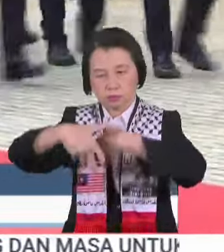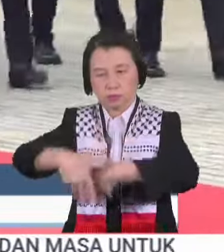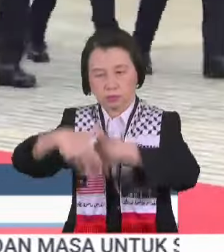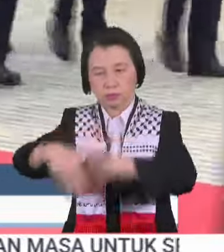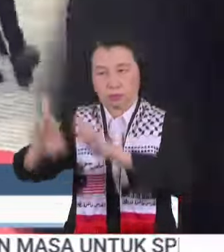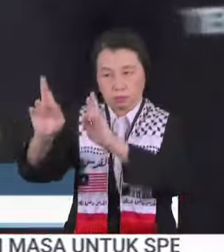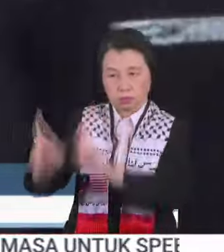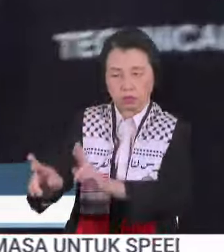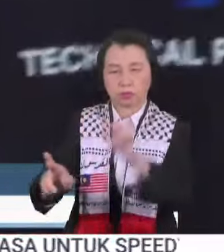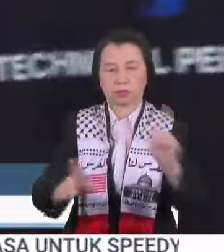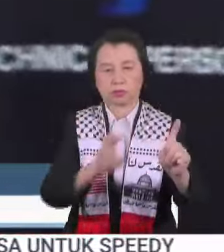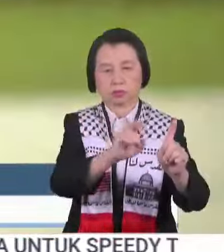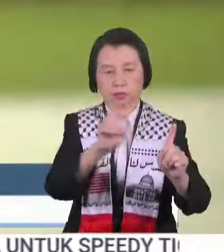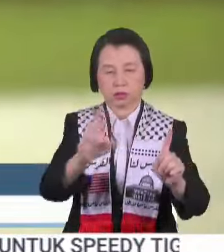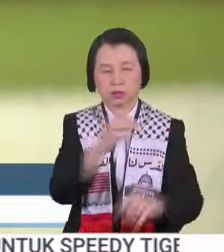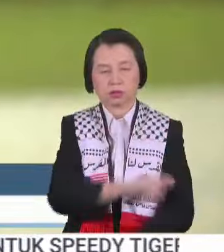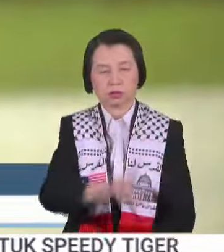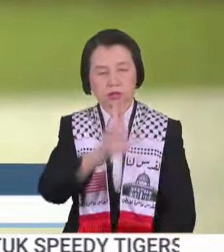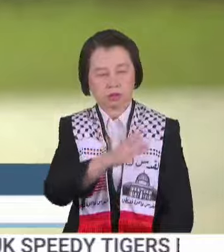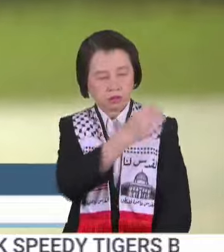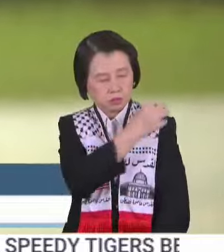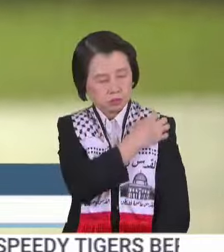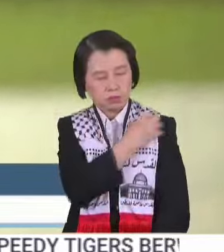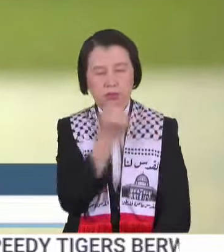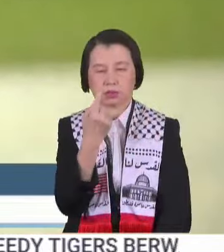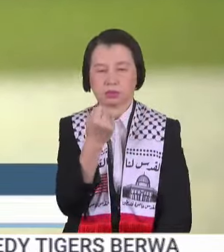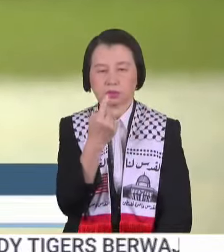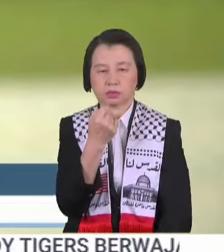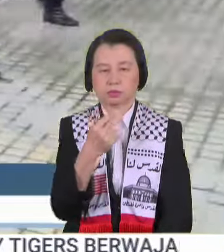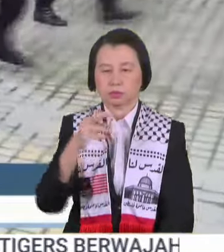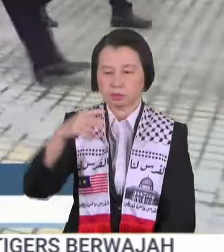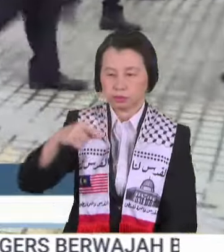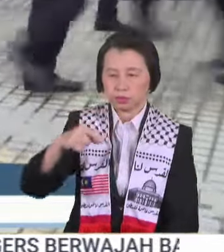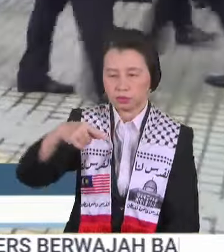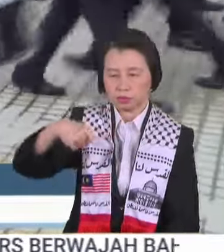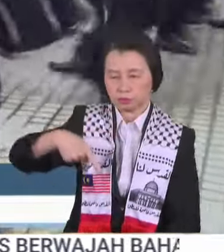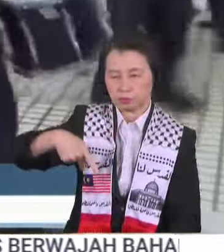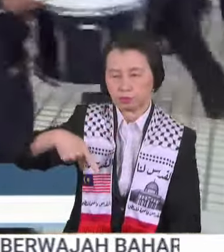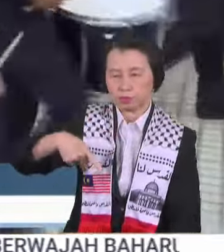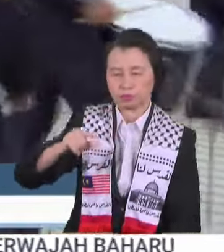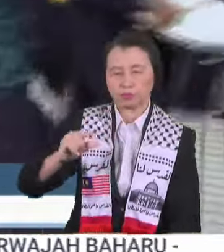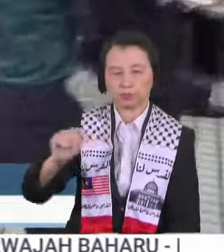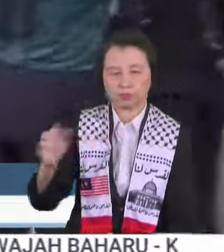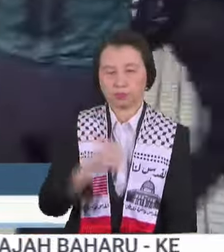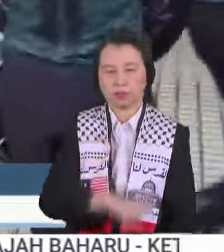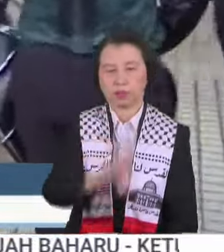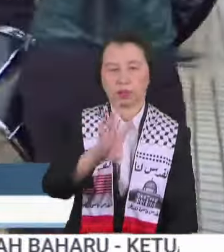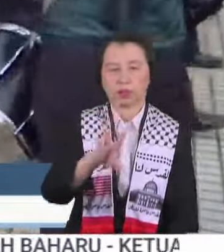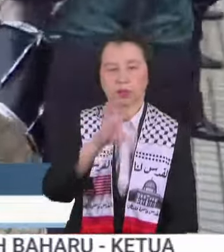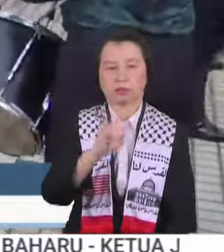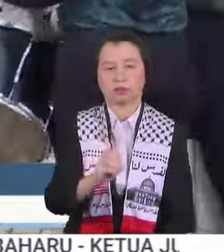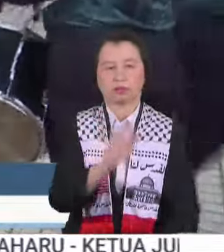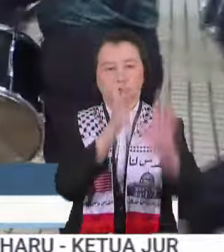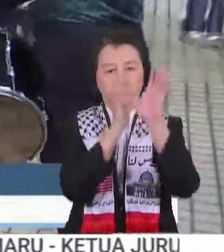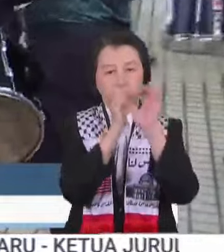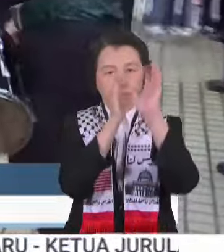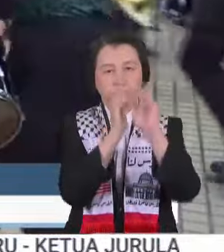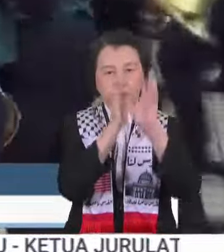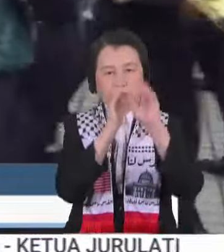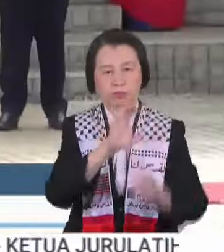102 anggota dan 3 pegawai Batalion ke-11 Pasukan Gerakan Am PGA dan 40 anggota pancaragan polis Diraja